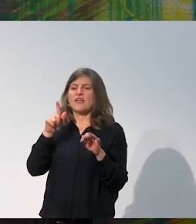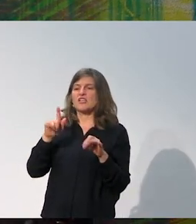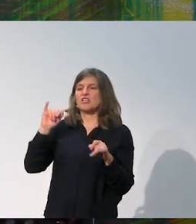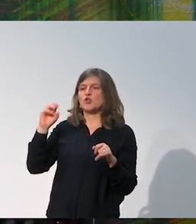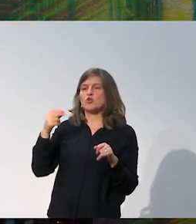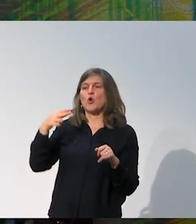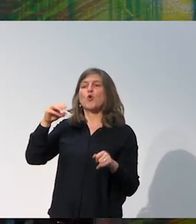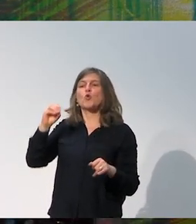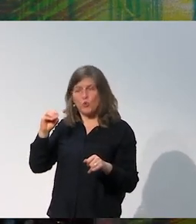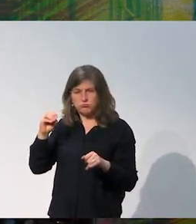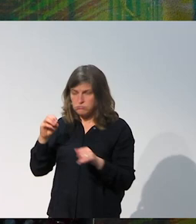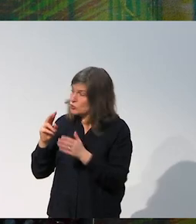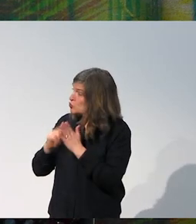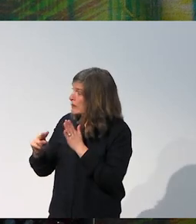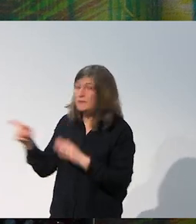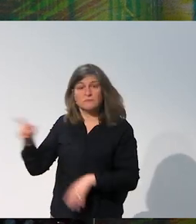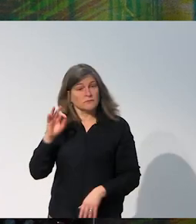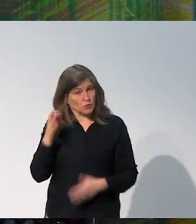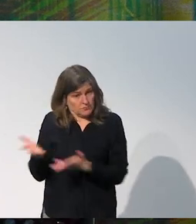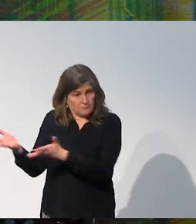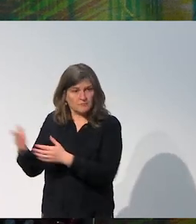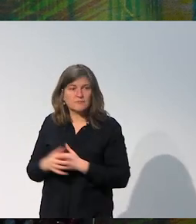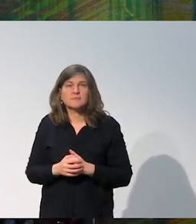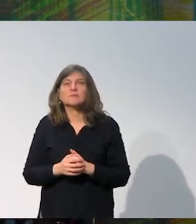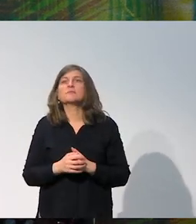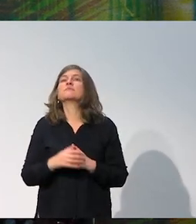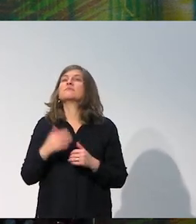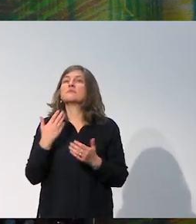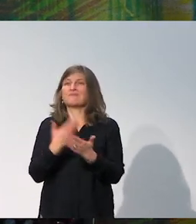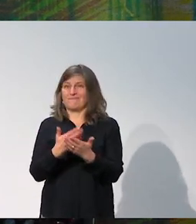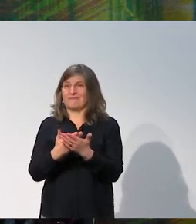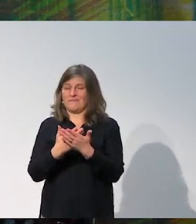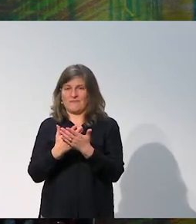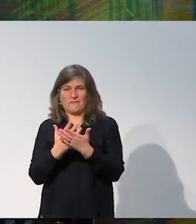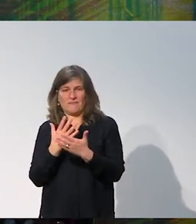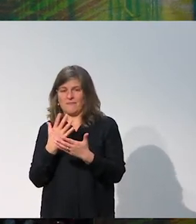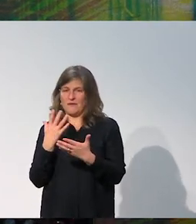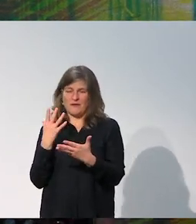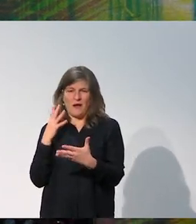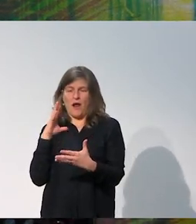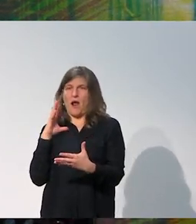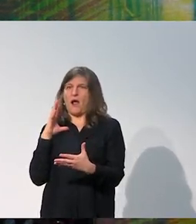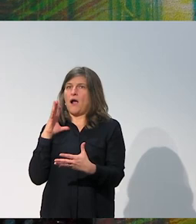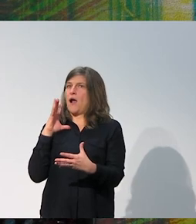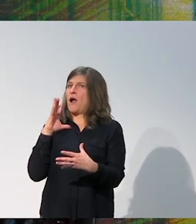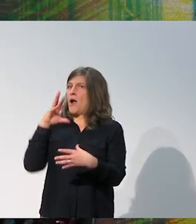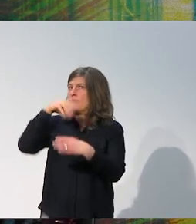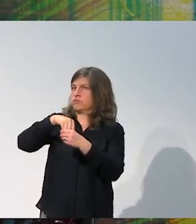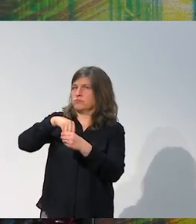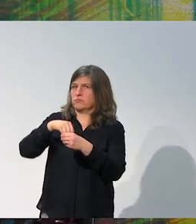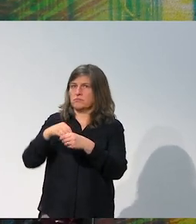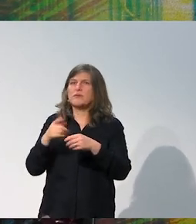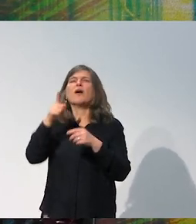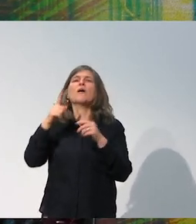lis. Allez-y. Oui, oui, voilà. Donc, j'inscris ça d'emblée. Hein. C'est dans